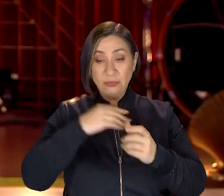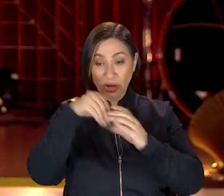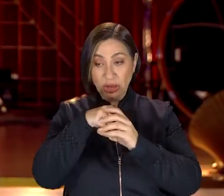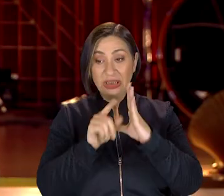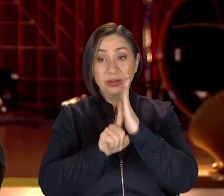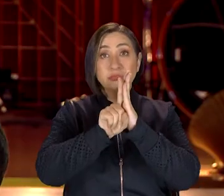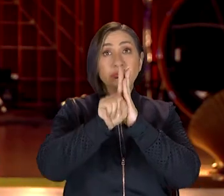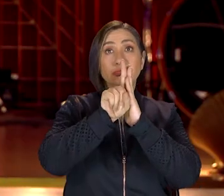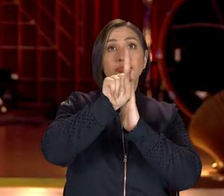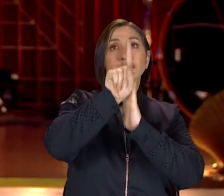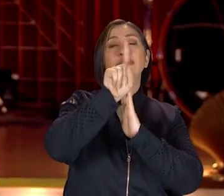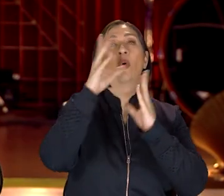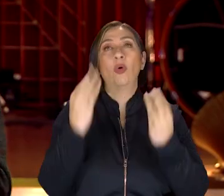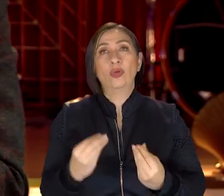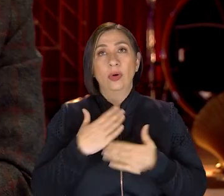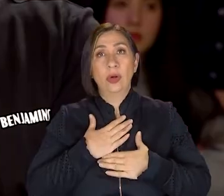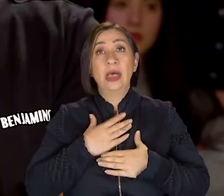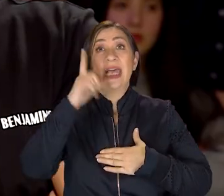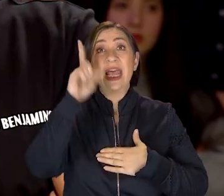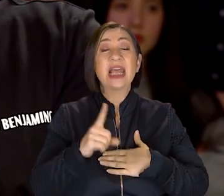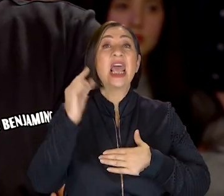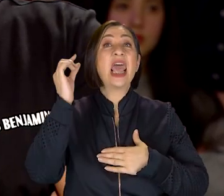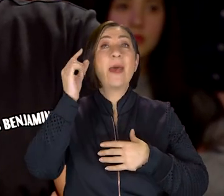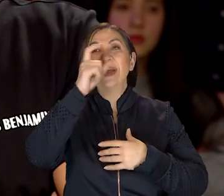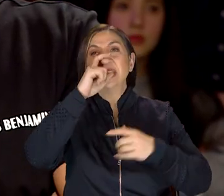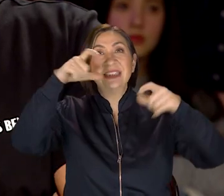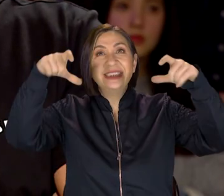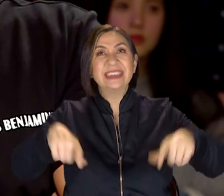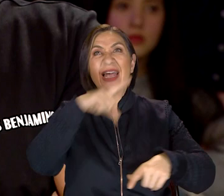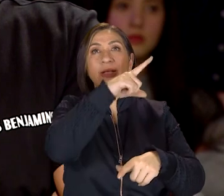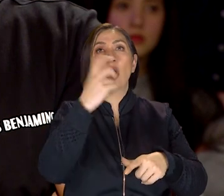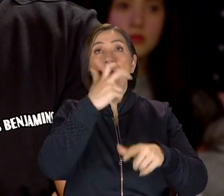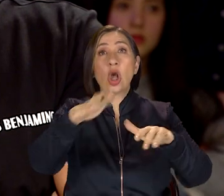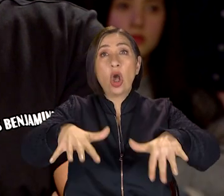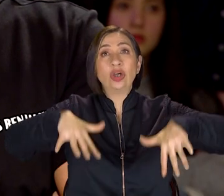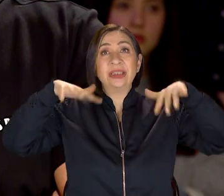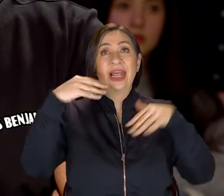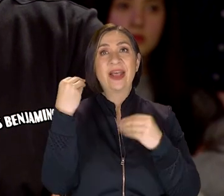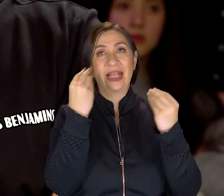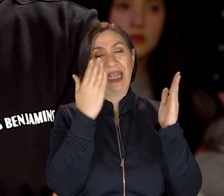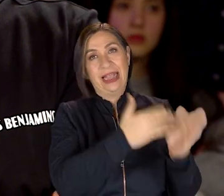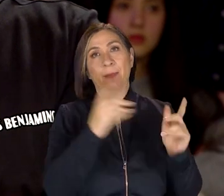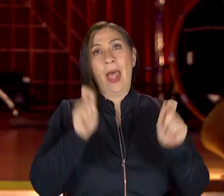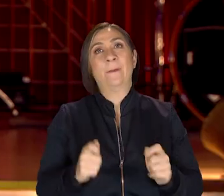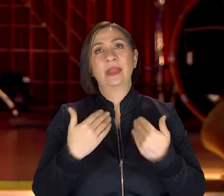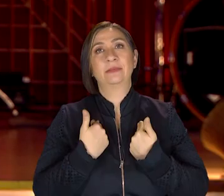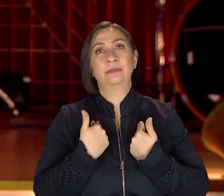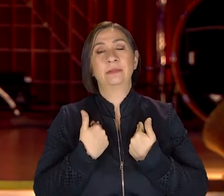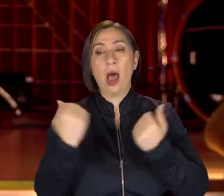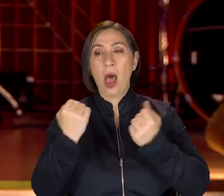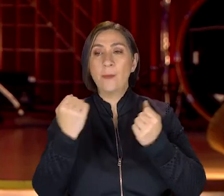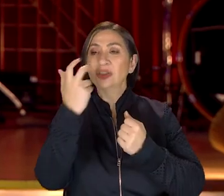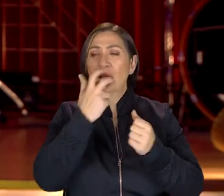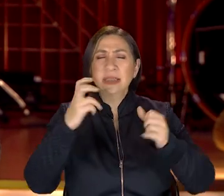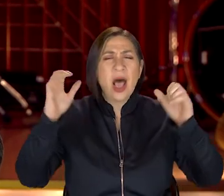üst seviyeye çıkardı. O albümle beraber ilk İnönü Stadı konserimi verdim. Araba şarkısıyla sahneye girdim.